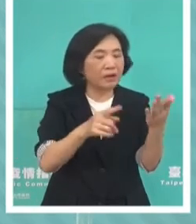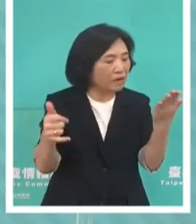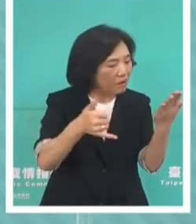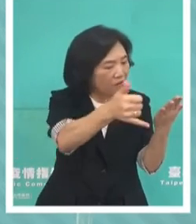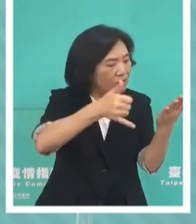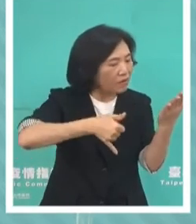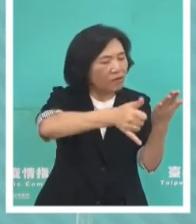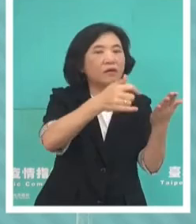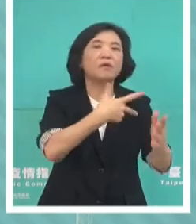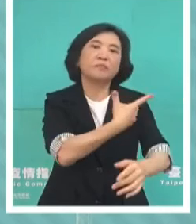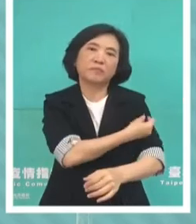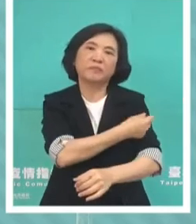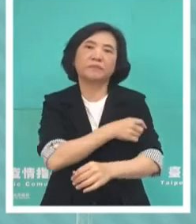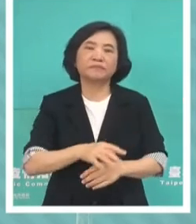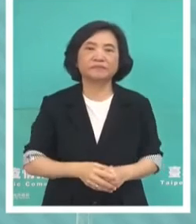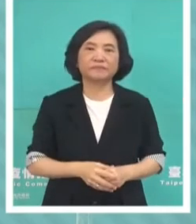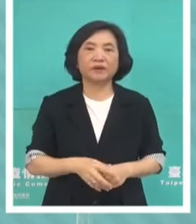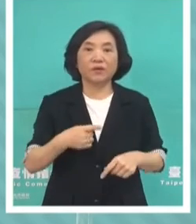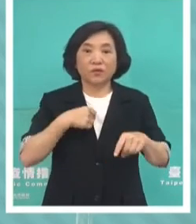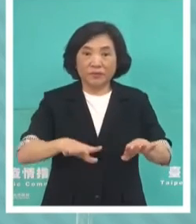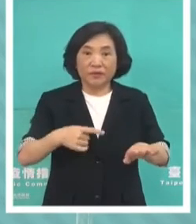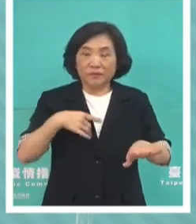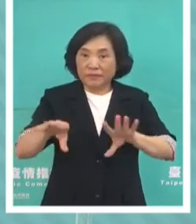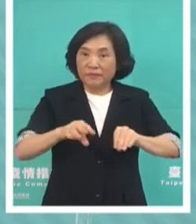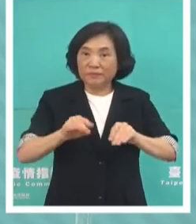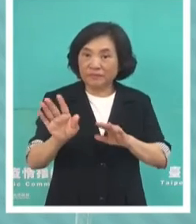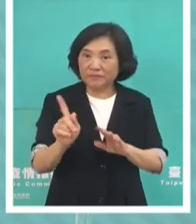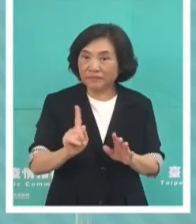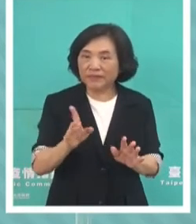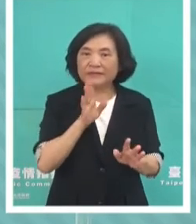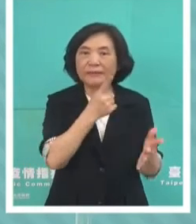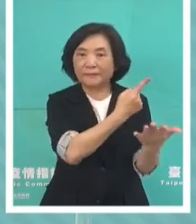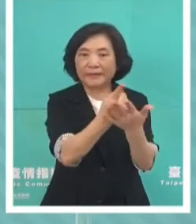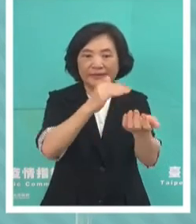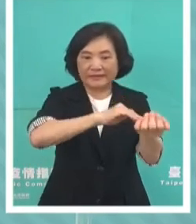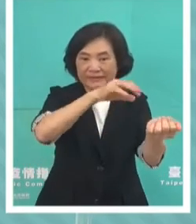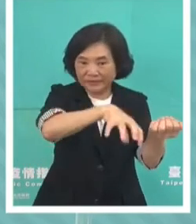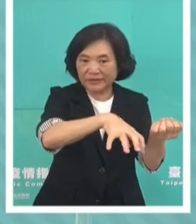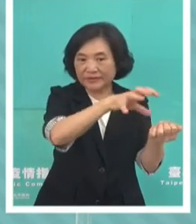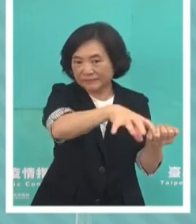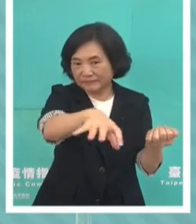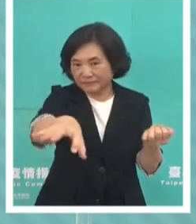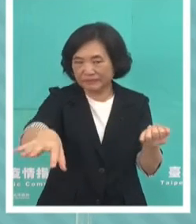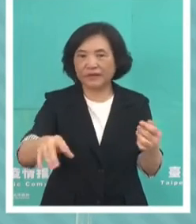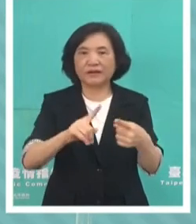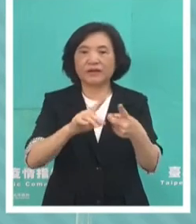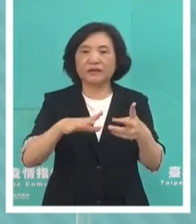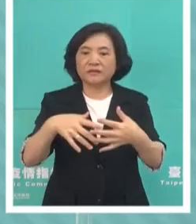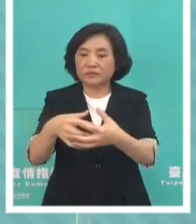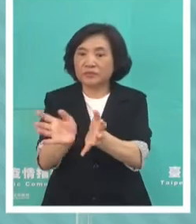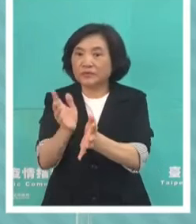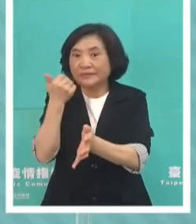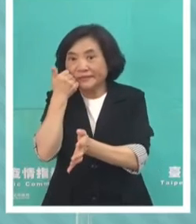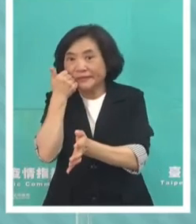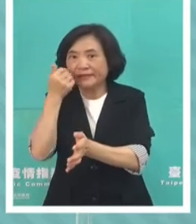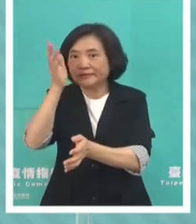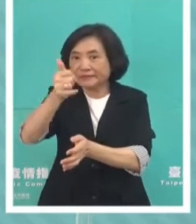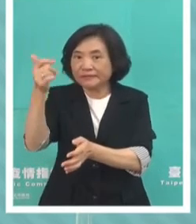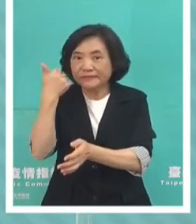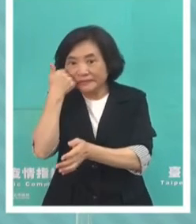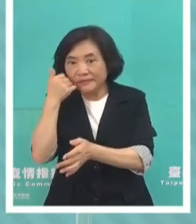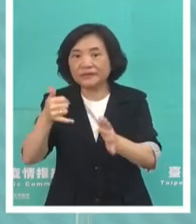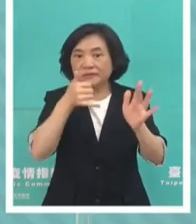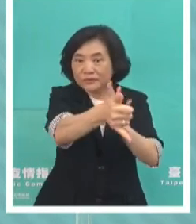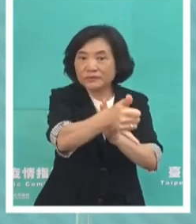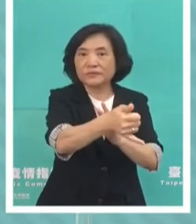所相关的这些资料，最主要是每一家医院，然后哪些部会，然后有多少的数量